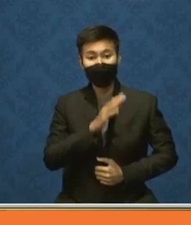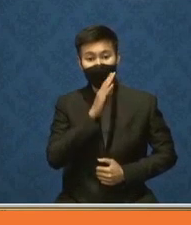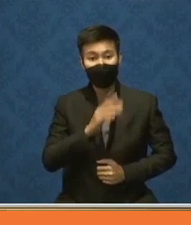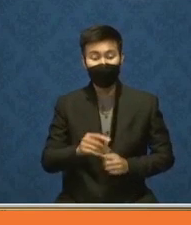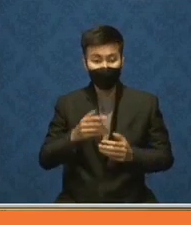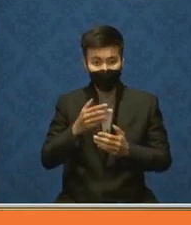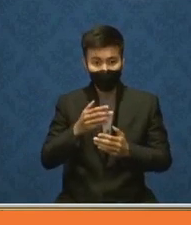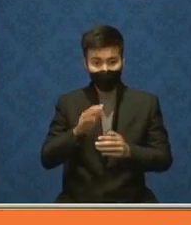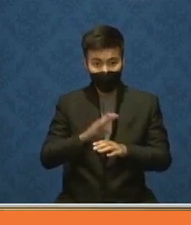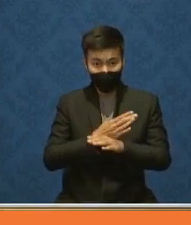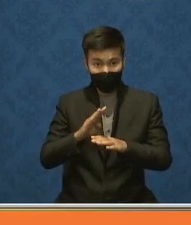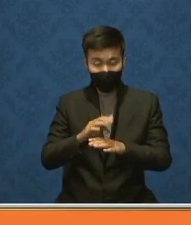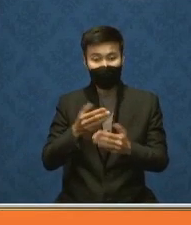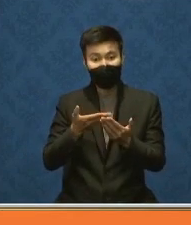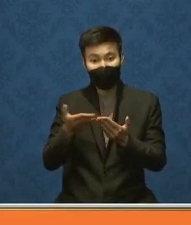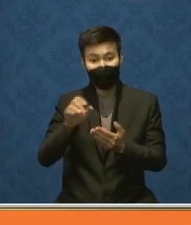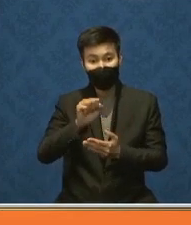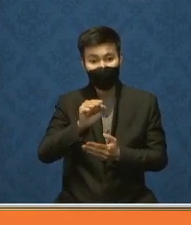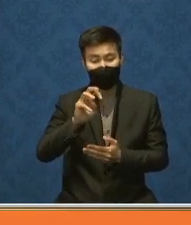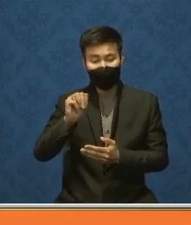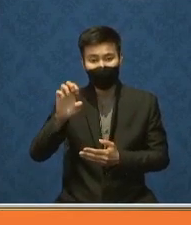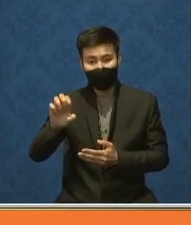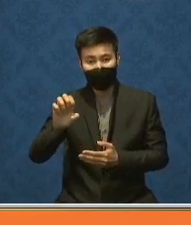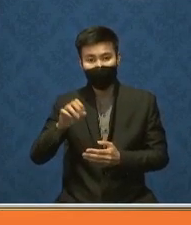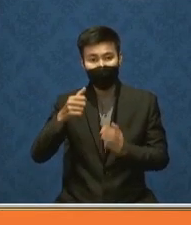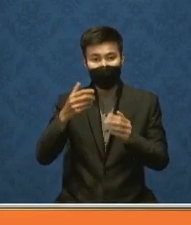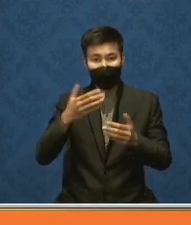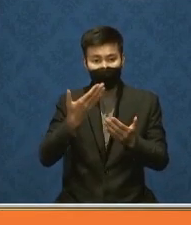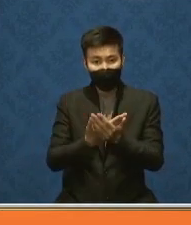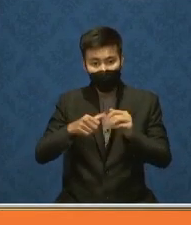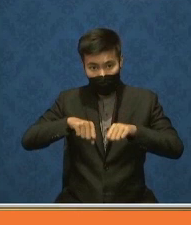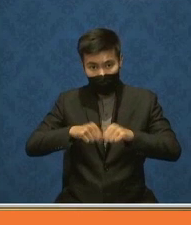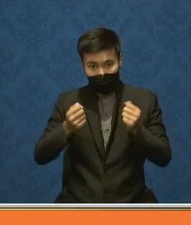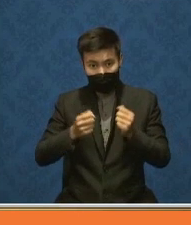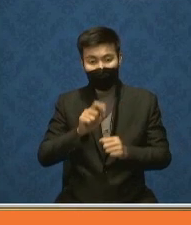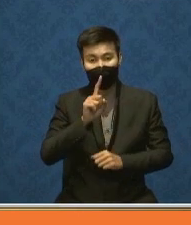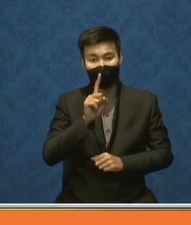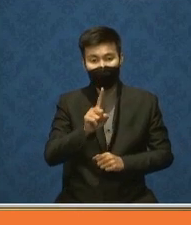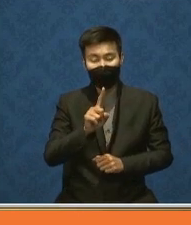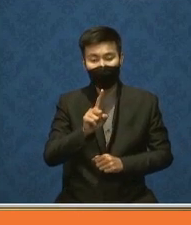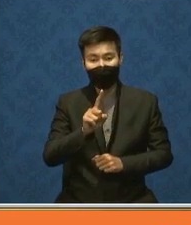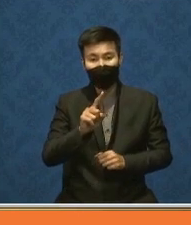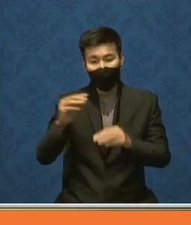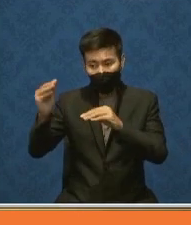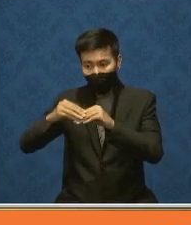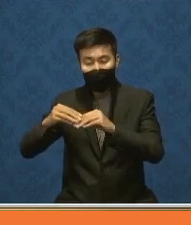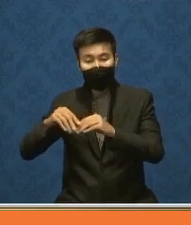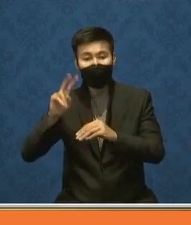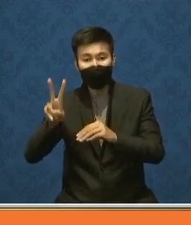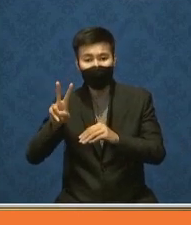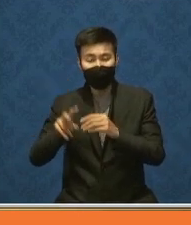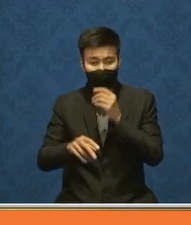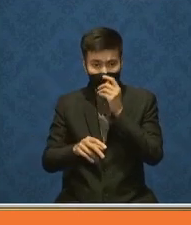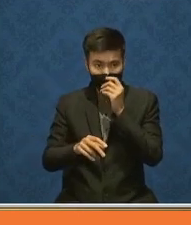รกิจสามารถเอาค่าใช้จ่ายในการซื้อ SME มาหักภาษีได้ 1.5 เท่าหรือ2เท่าก็จะจูงใจให้ธุรกิจหัน